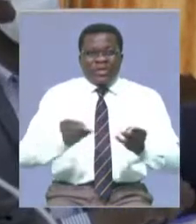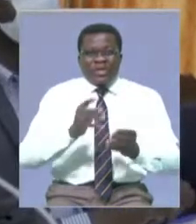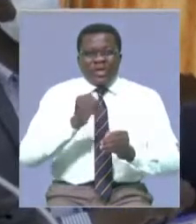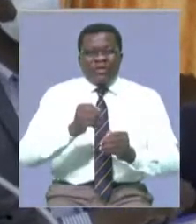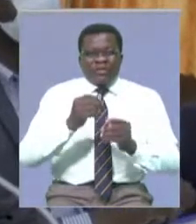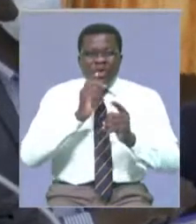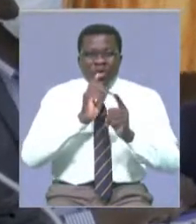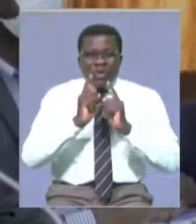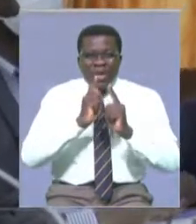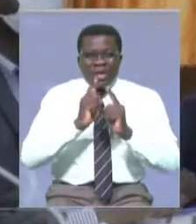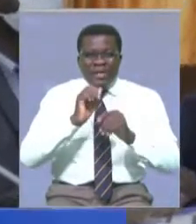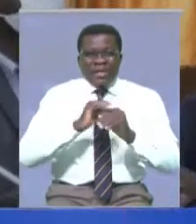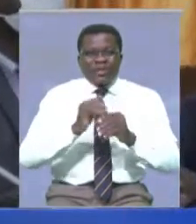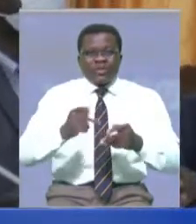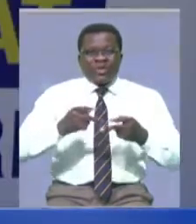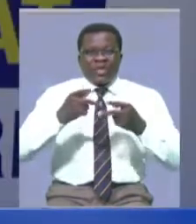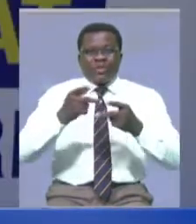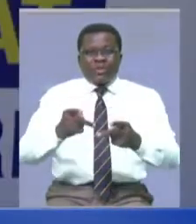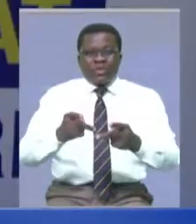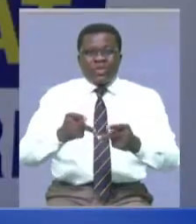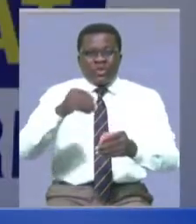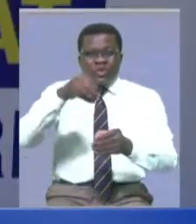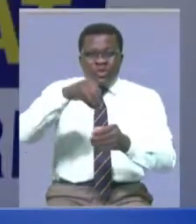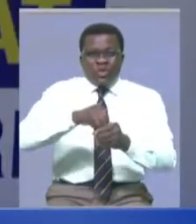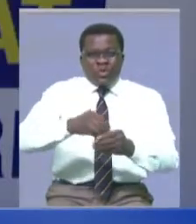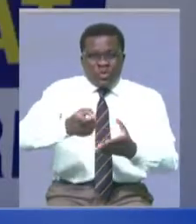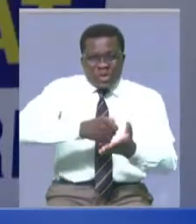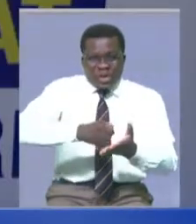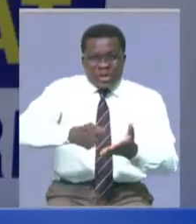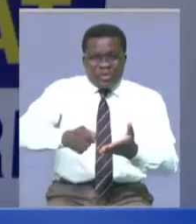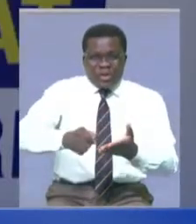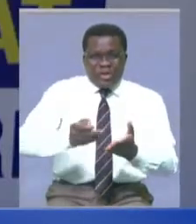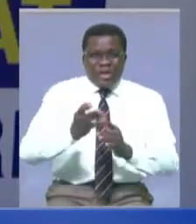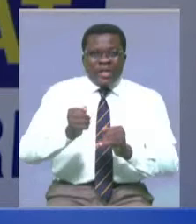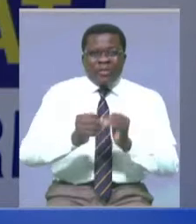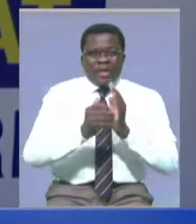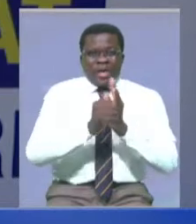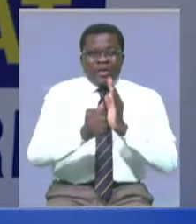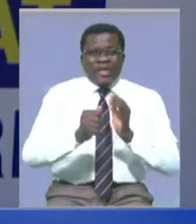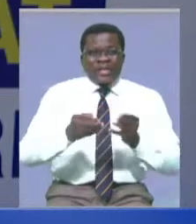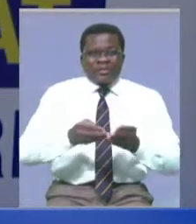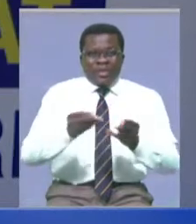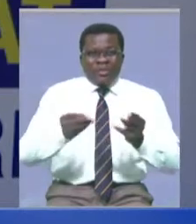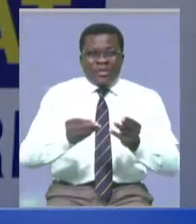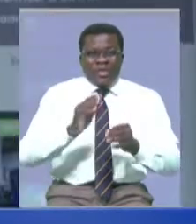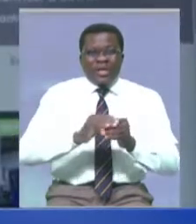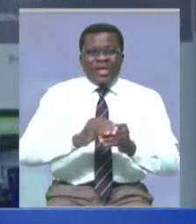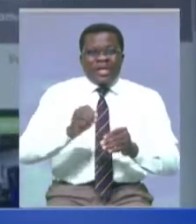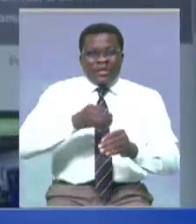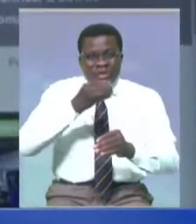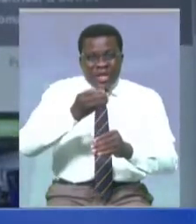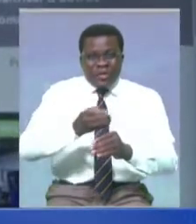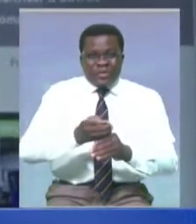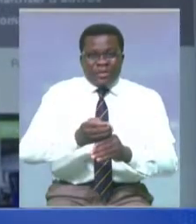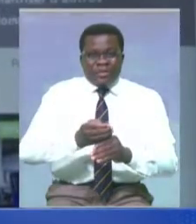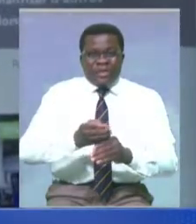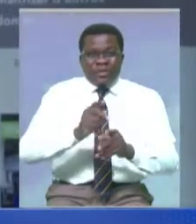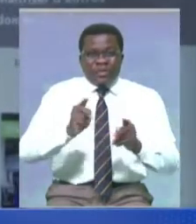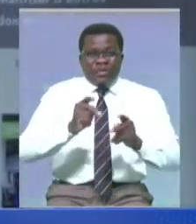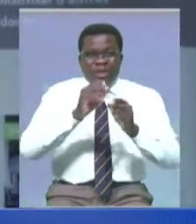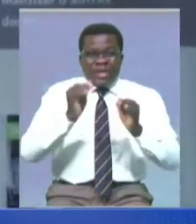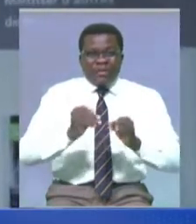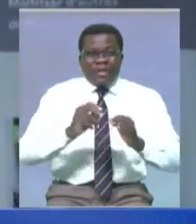se prononcer sur les propositions de contenu élaborées par un expert média et sur la conception de la